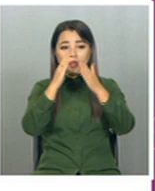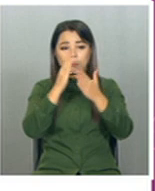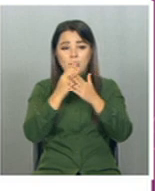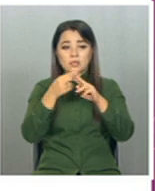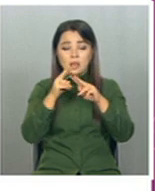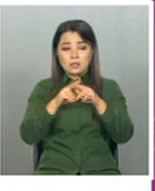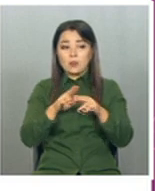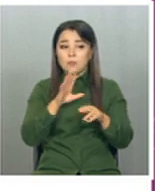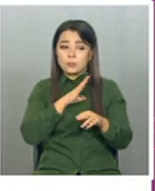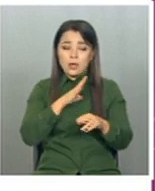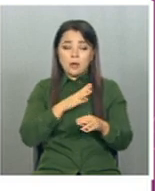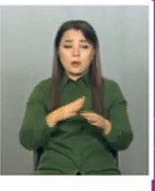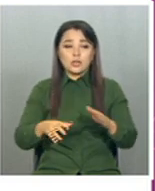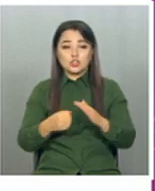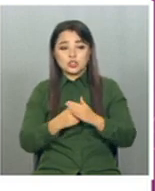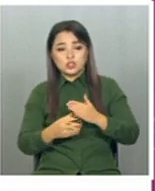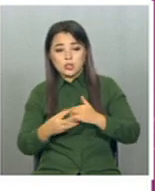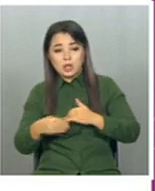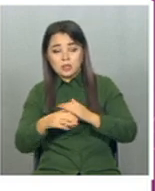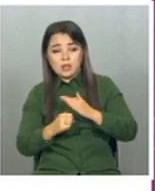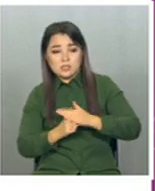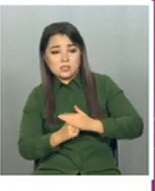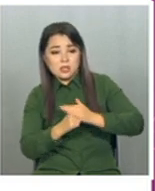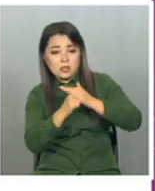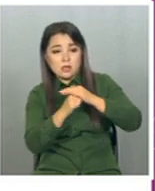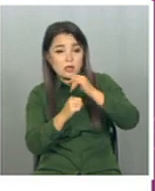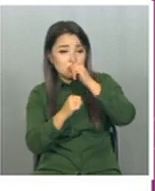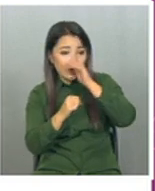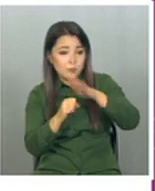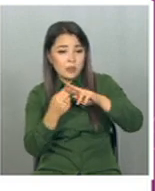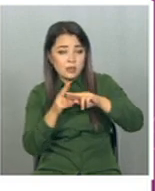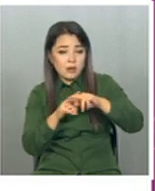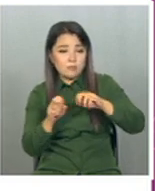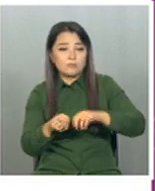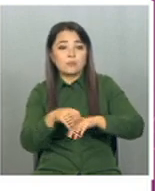Кейде магма жер бетіне шыға алмай, балар,